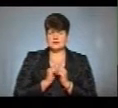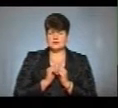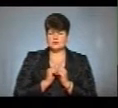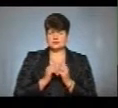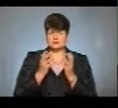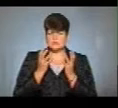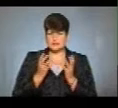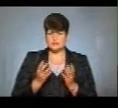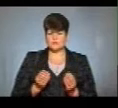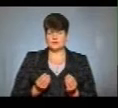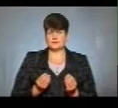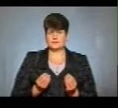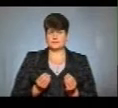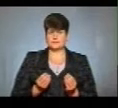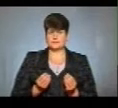щоденного